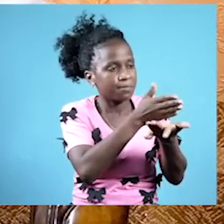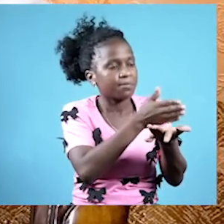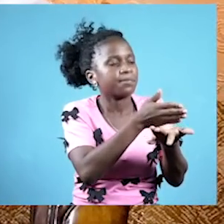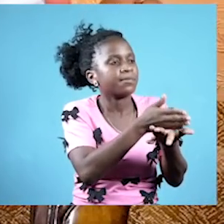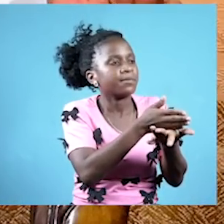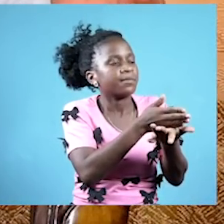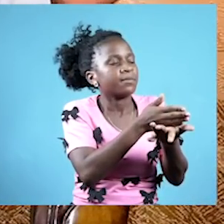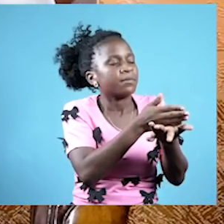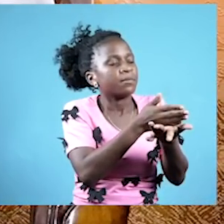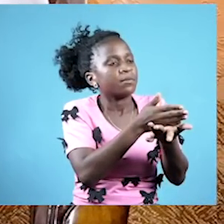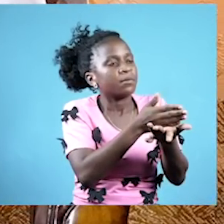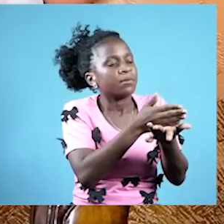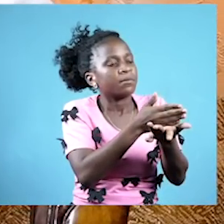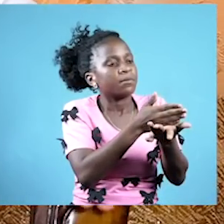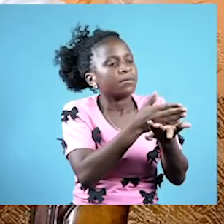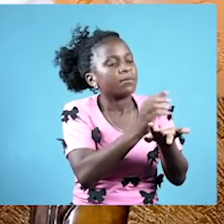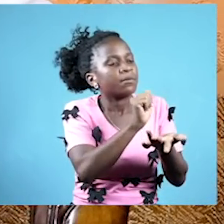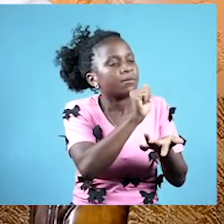kweli si sijui wa.